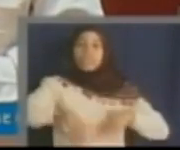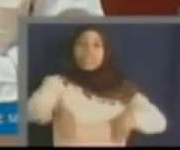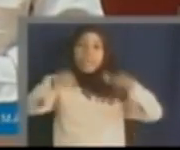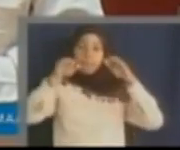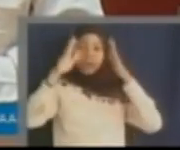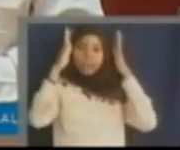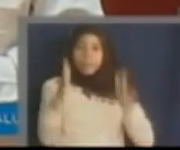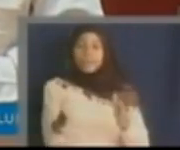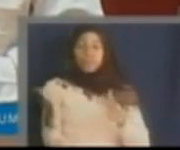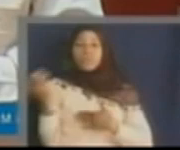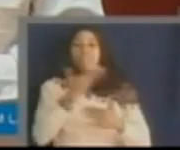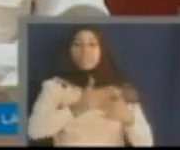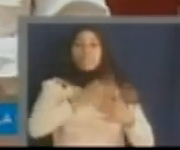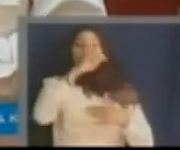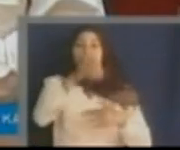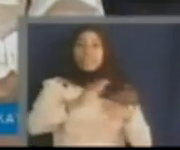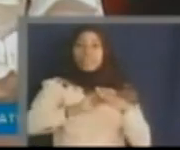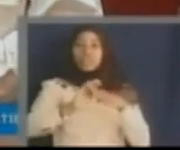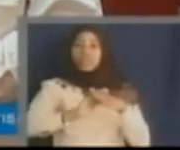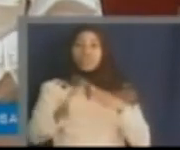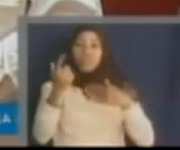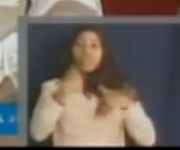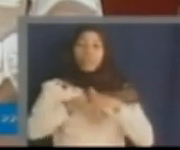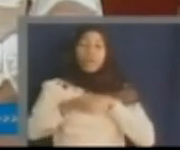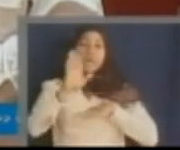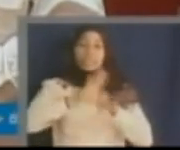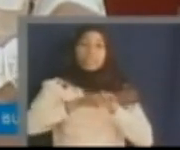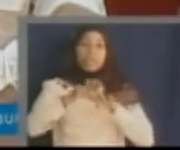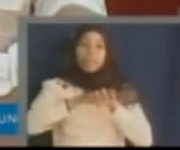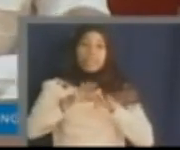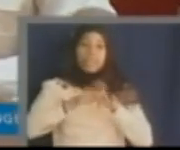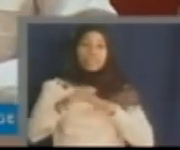kanuni zilizotumiwa katika maelezo ya rufaa hiyo.